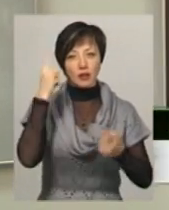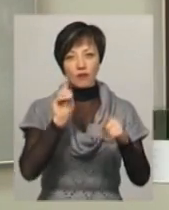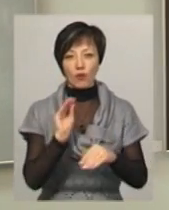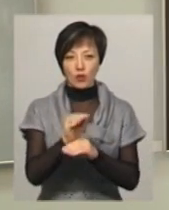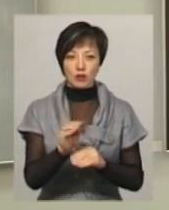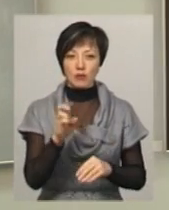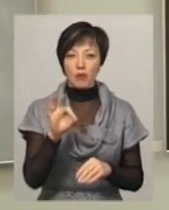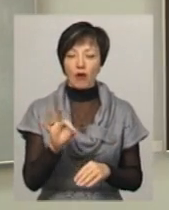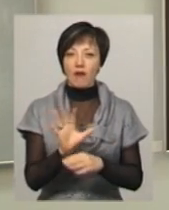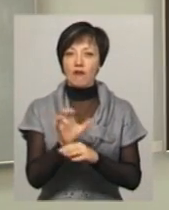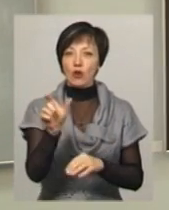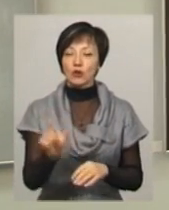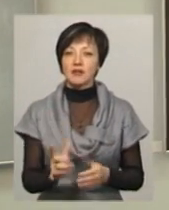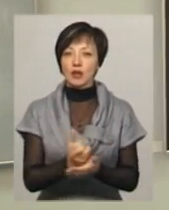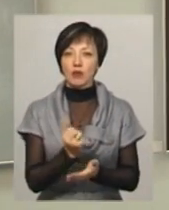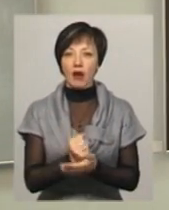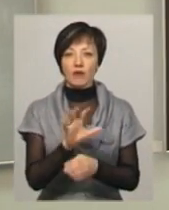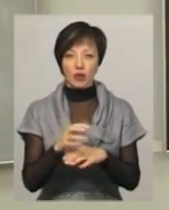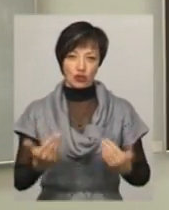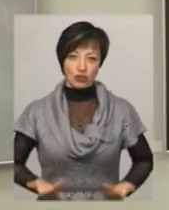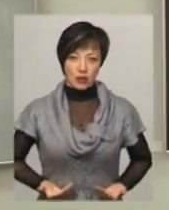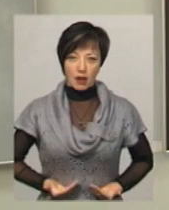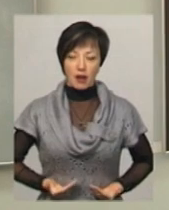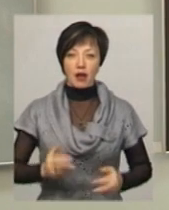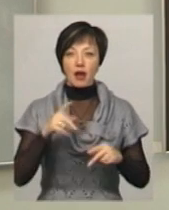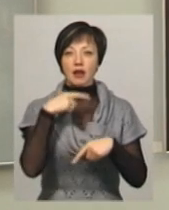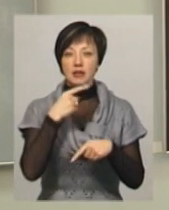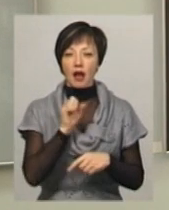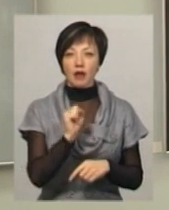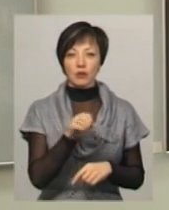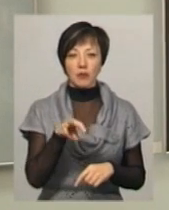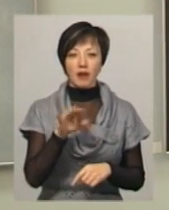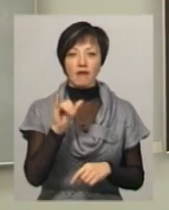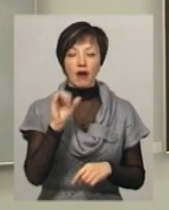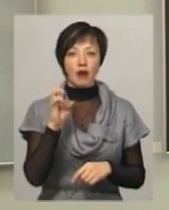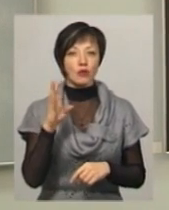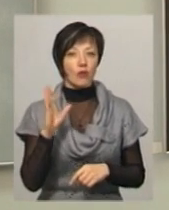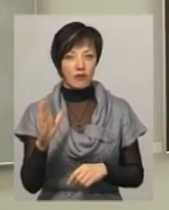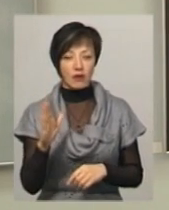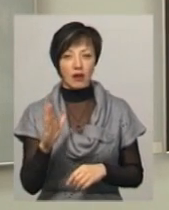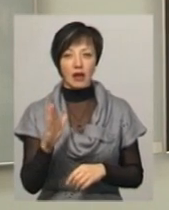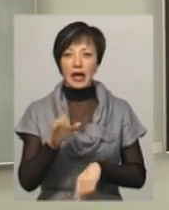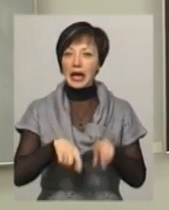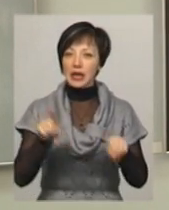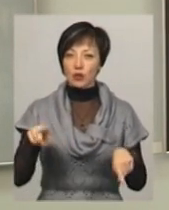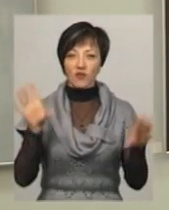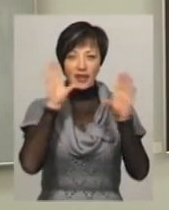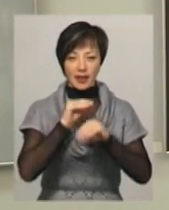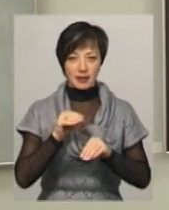що фотограф заробляє фотографію на життя. Як казав Анатолій Михайлович Іванов, що доволі рідко